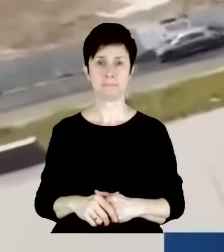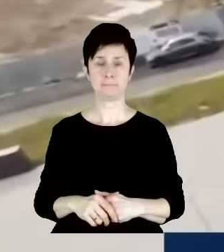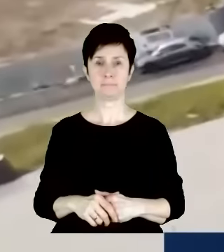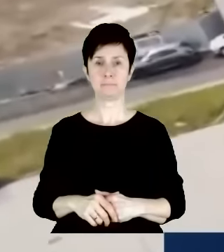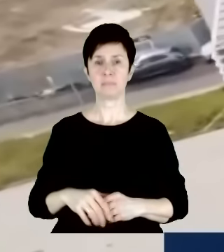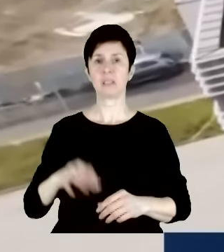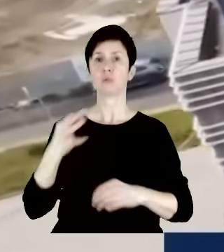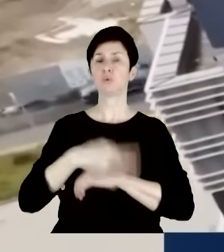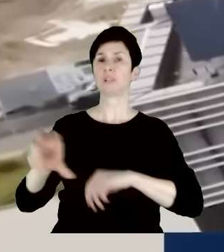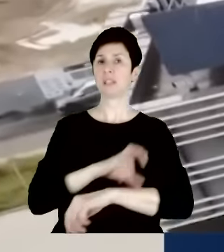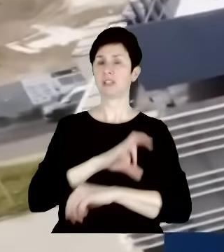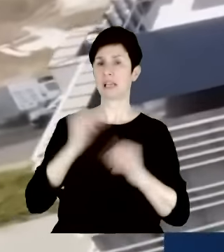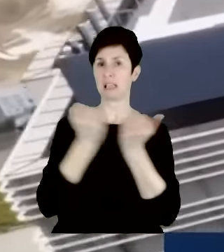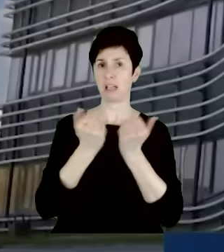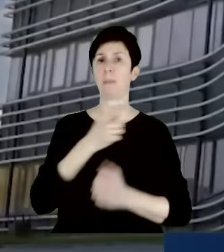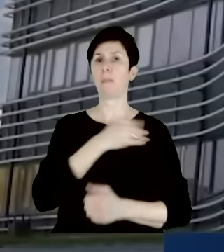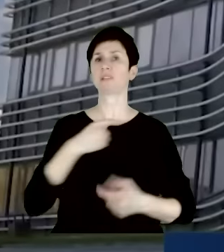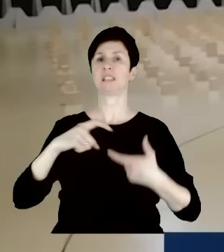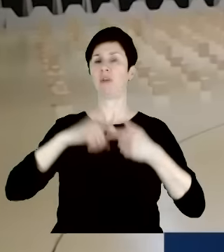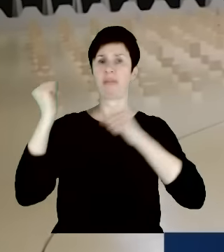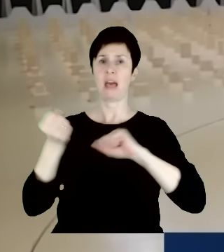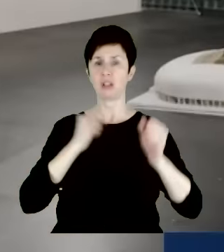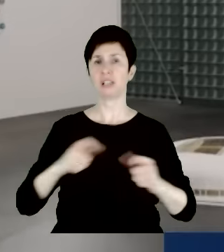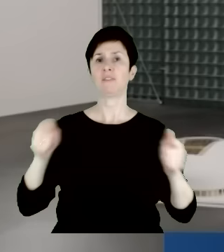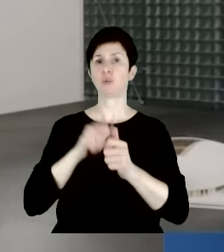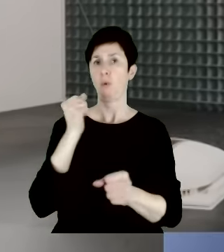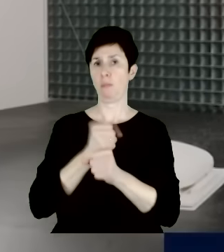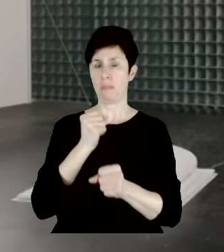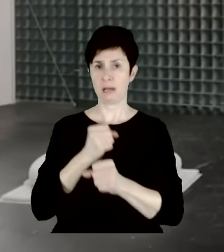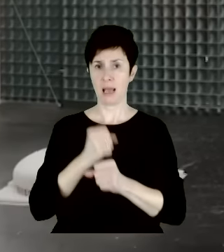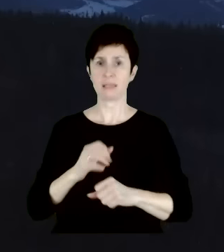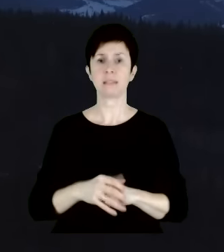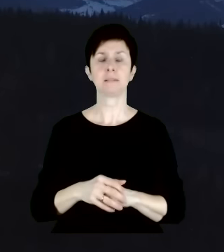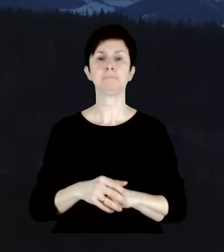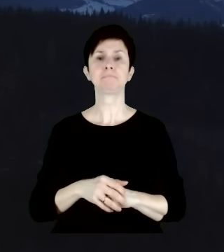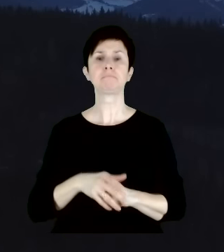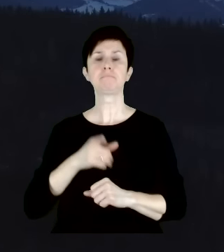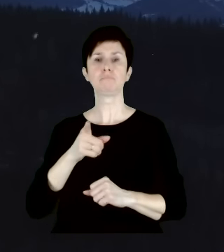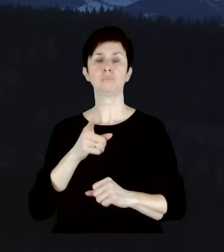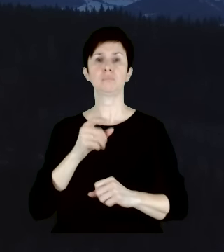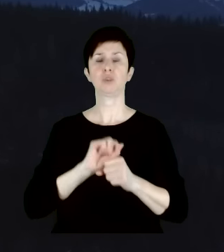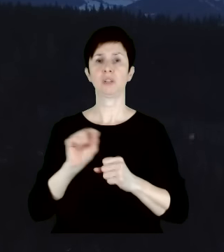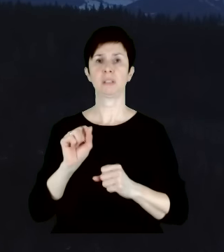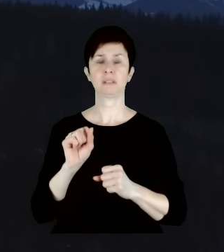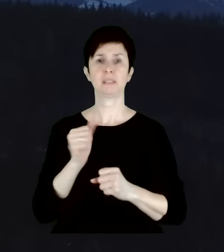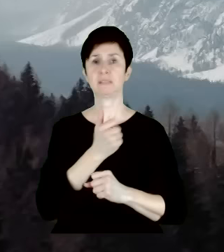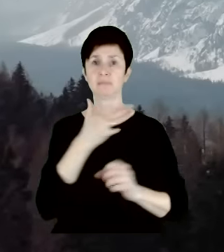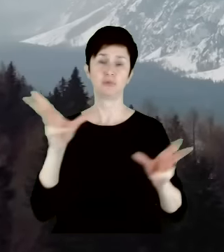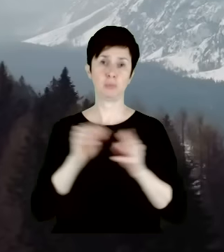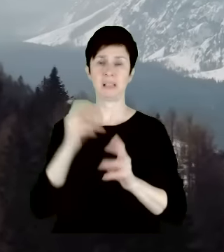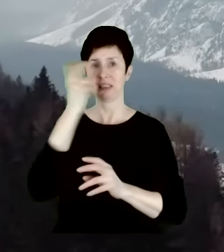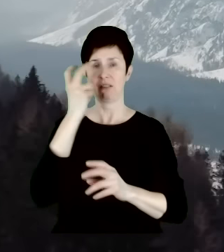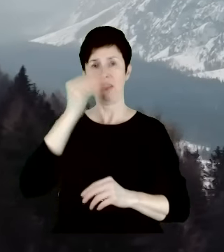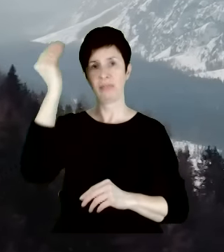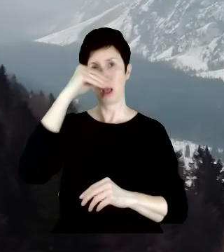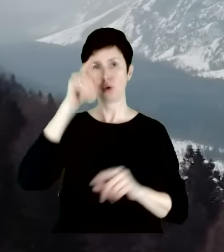Politechnika Krakowska i Polski Związek Narciarski rozpoczynają współpracę wysokich lotów. Wiatr i związane z nim wyzwania to przecież jedno z kilku wspólnych zainteresowań naukowców i